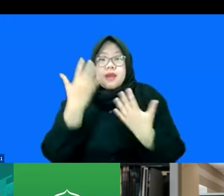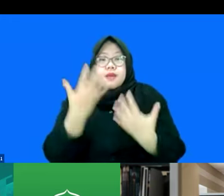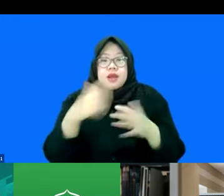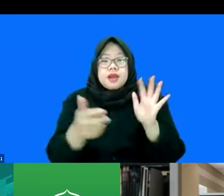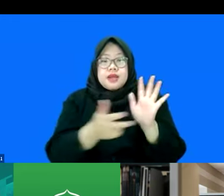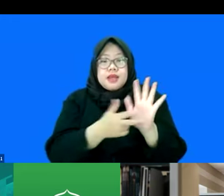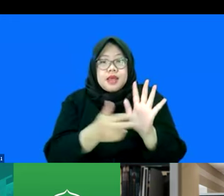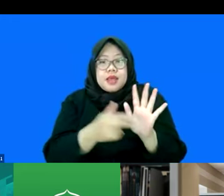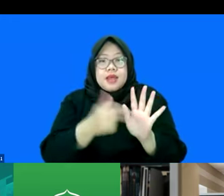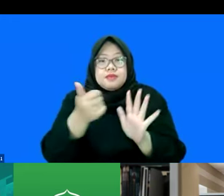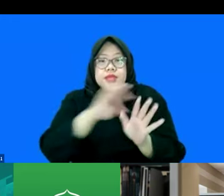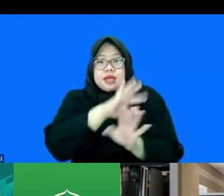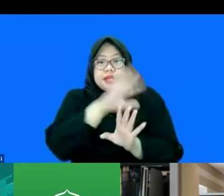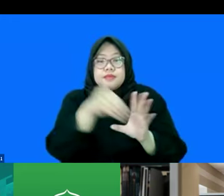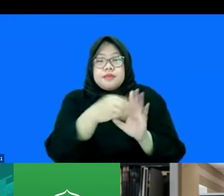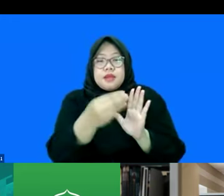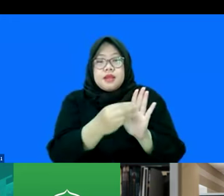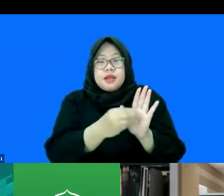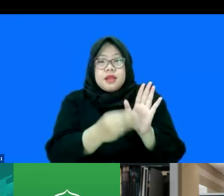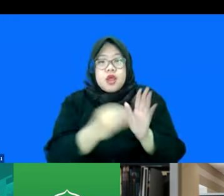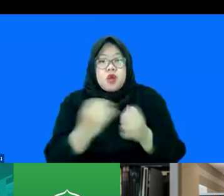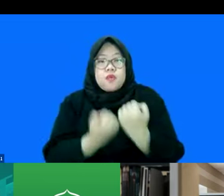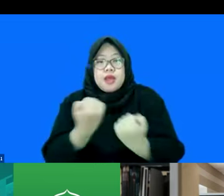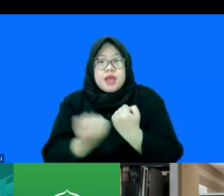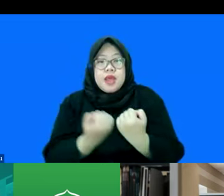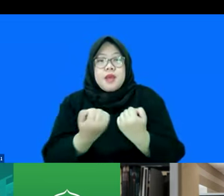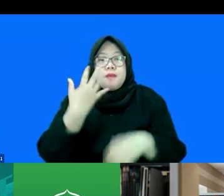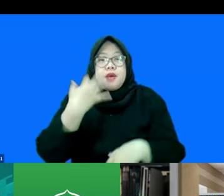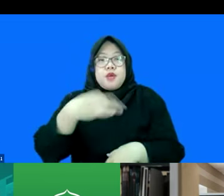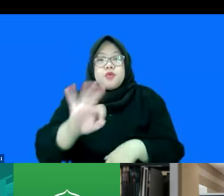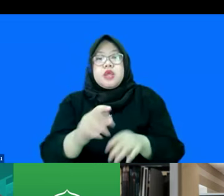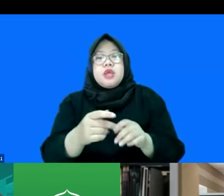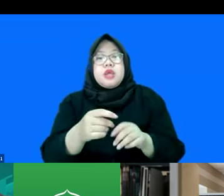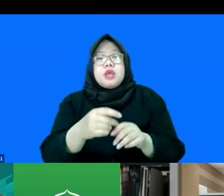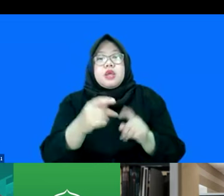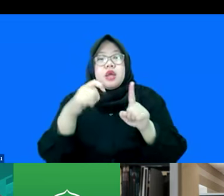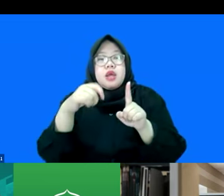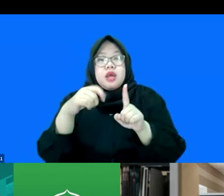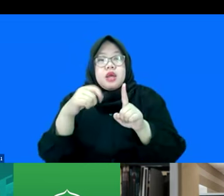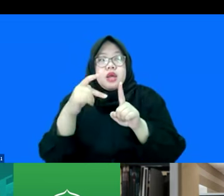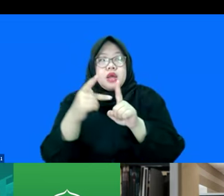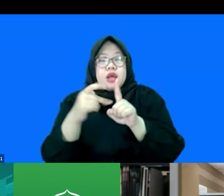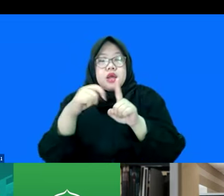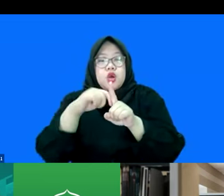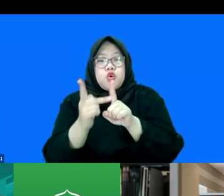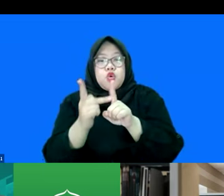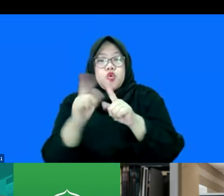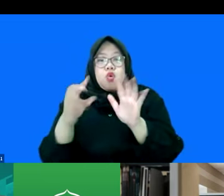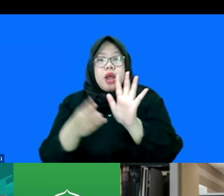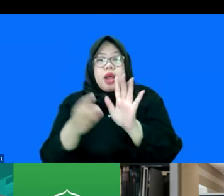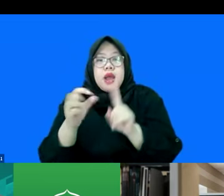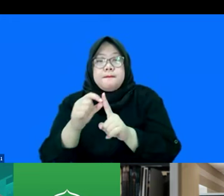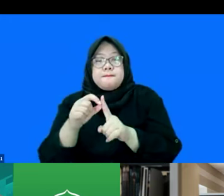dalam upaya pembaharuan hukum acara pidana nasional ke depan. Itu mungkin ya secara secara umum ya.